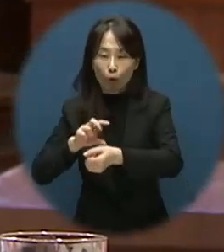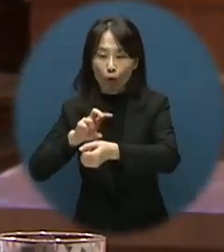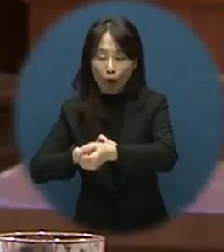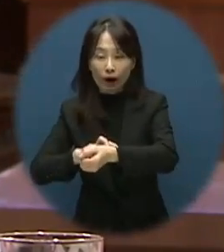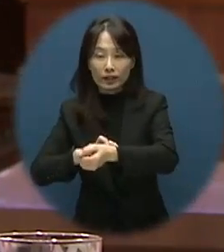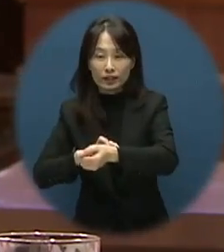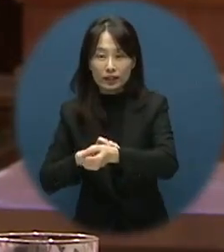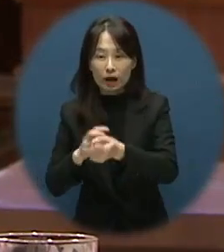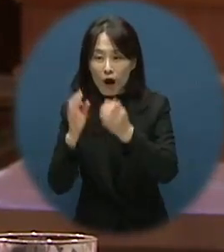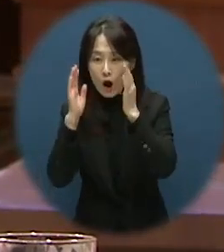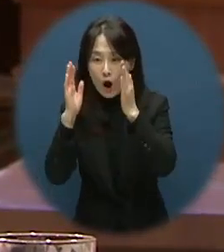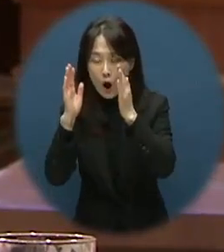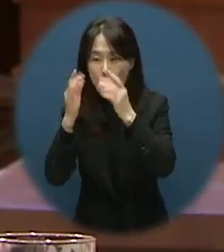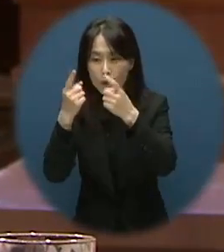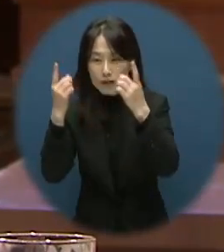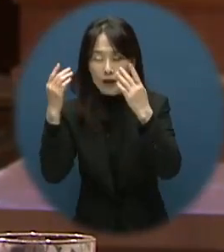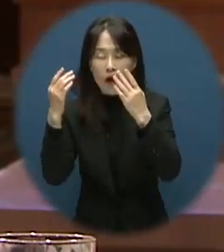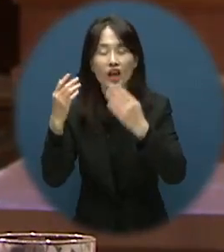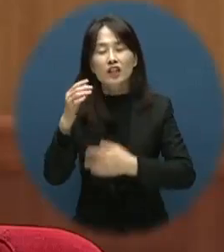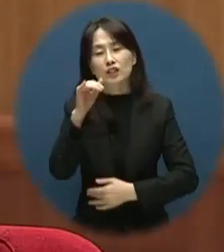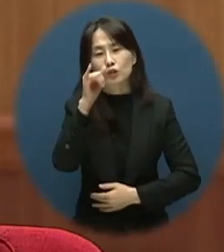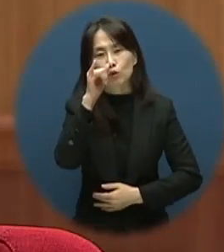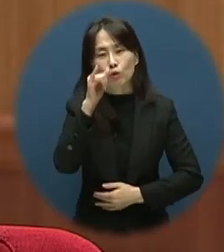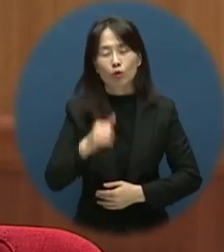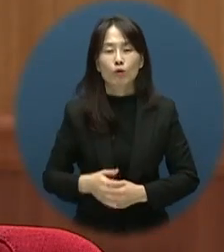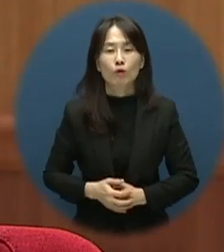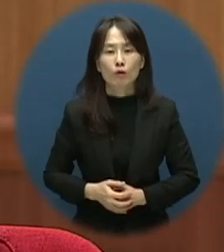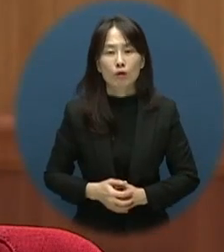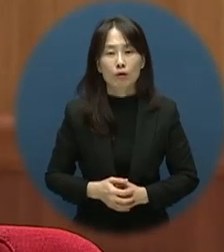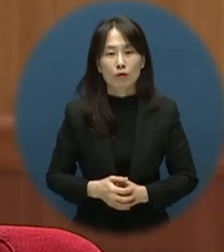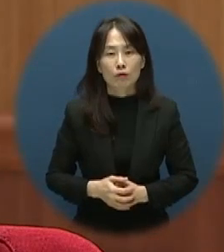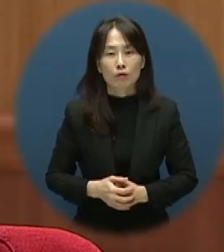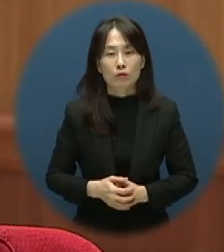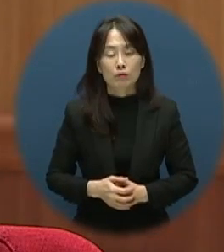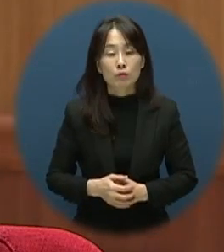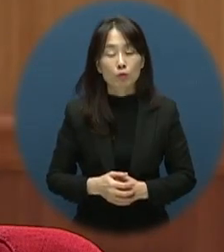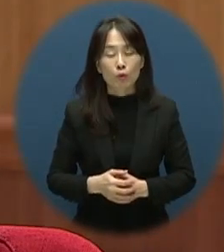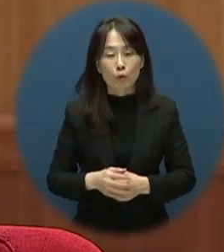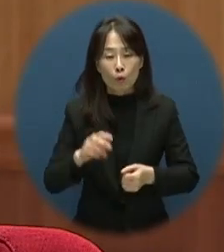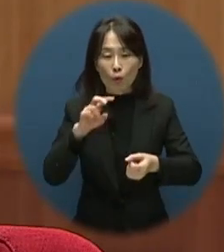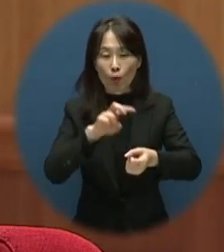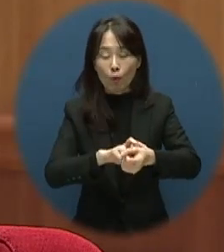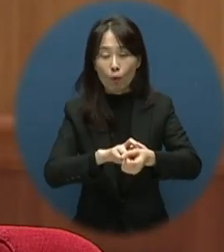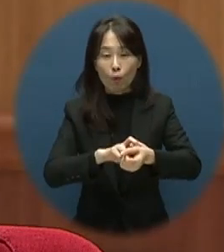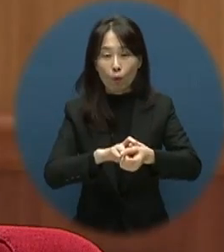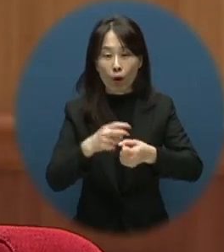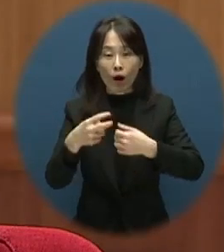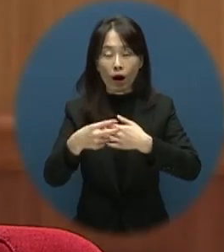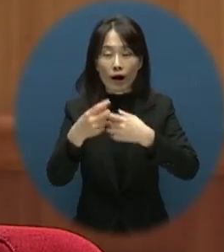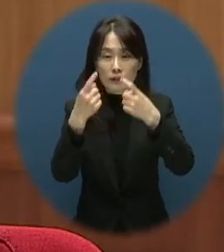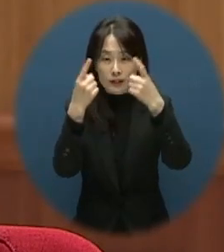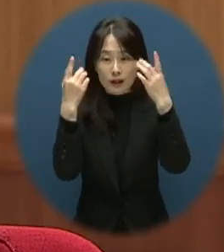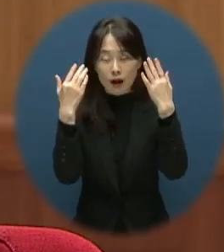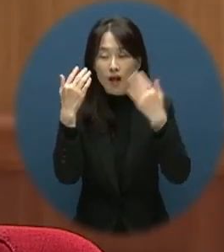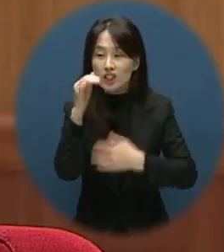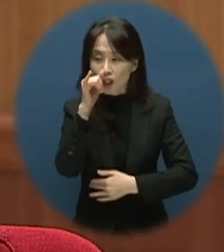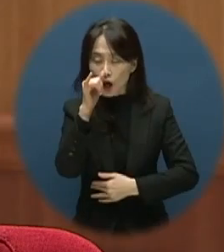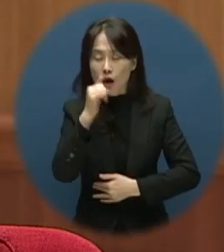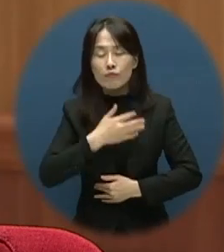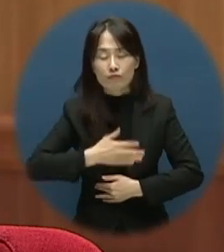있고 한의학과 그렇죠, 따로 그렇죠. 있고 의대 따로 있고. 네, 그렇죠. 그래서 한의대도 있다는 거 알게 되고 그러면은 그러면은 내가